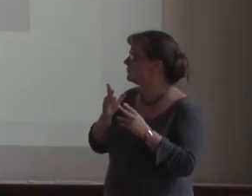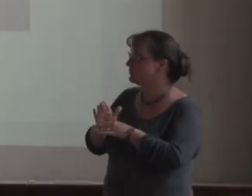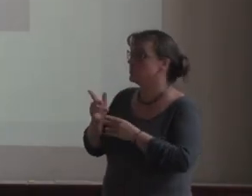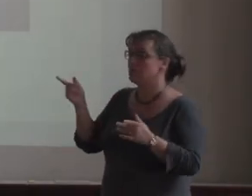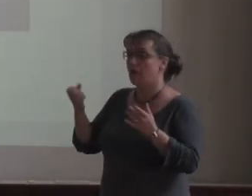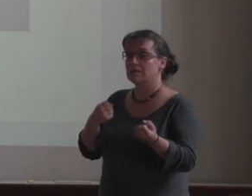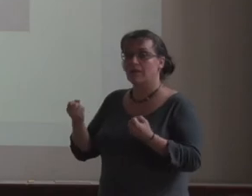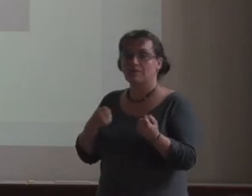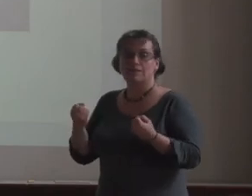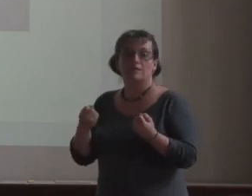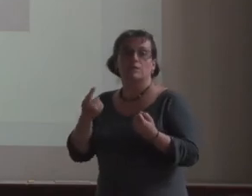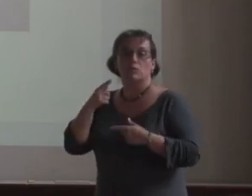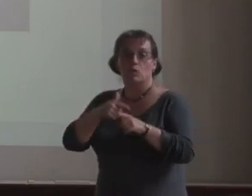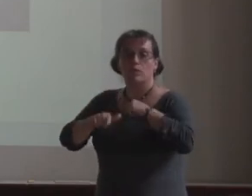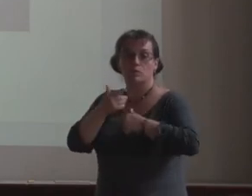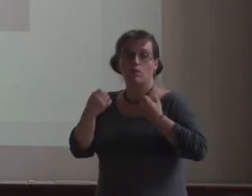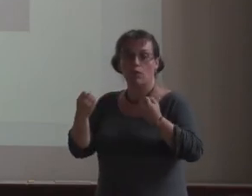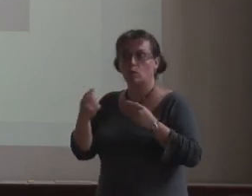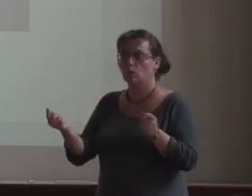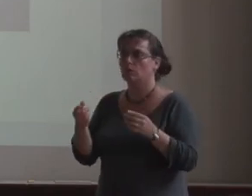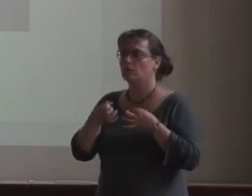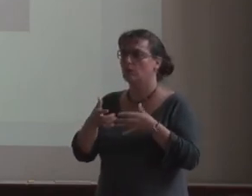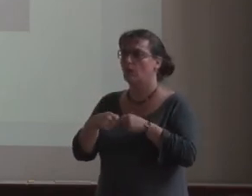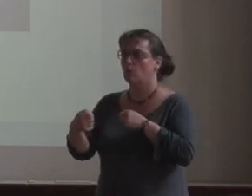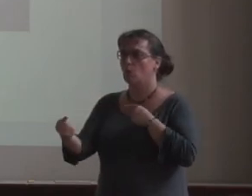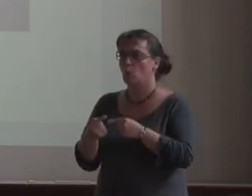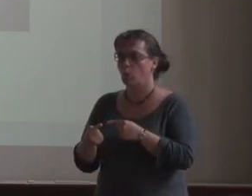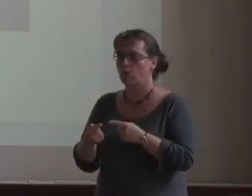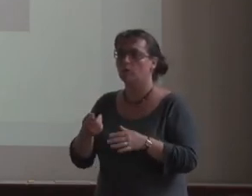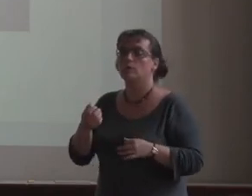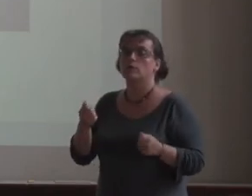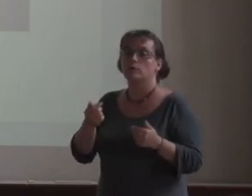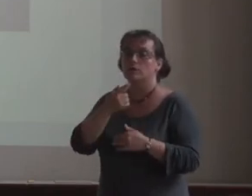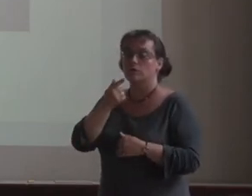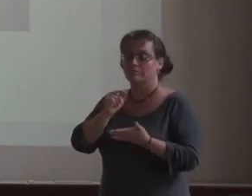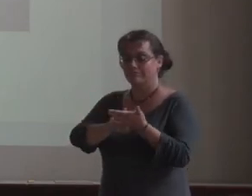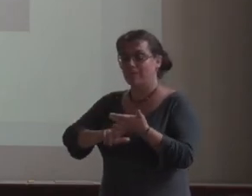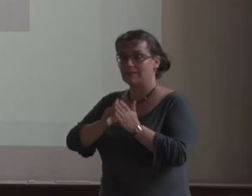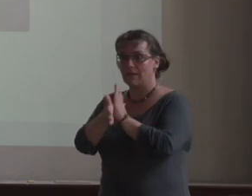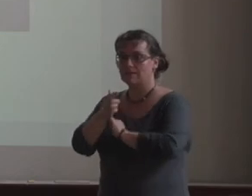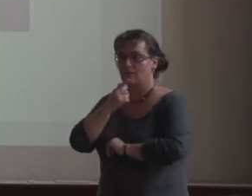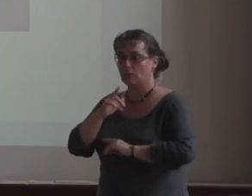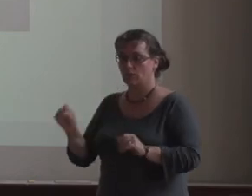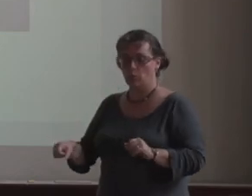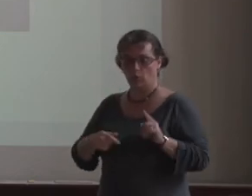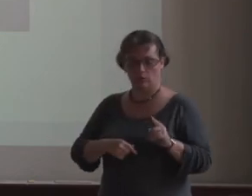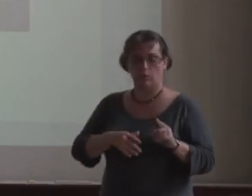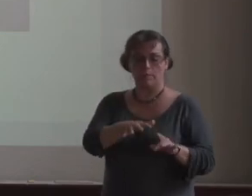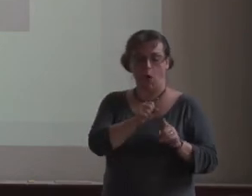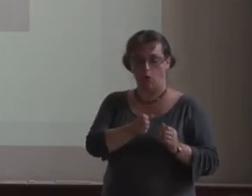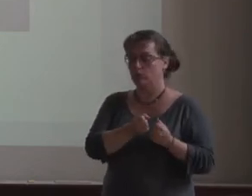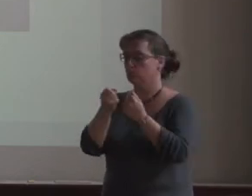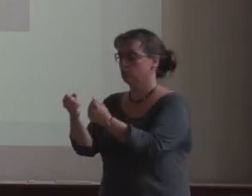voitures de courte durée, ce qu'on appelle en trace directe. C'est-à-dire qu'on permet à l'utilisateur d'aller d'un point A à un point